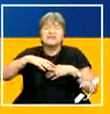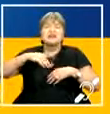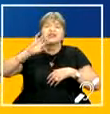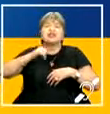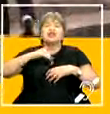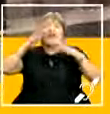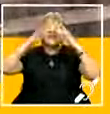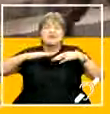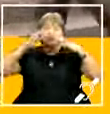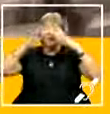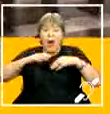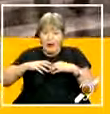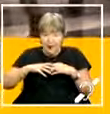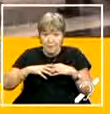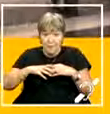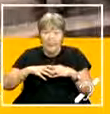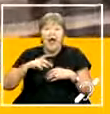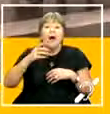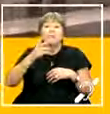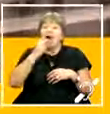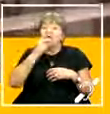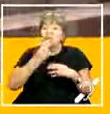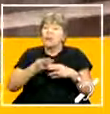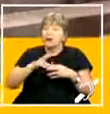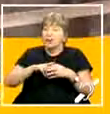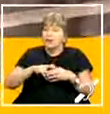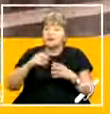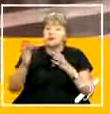Pe lângă ceea ce am menționat până acum, vorbim și de